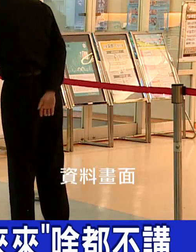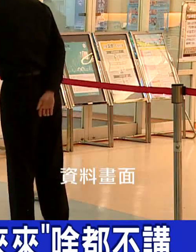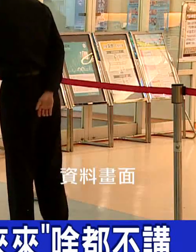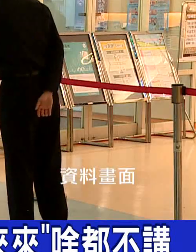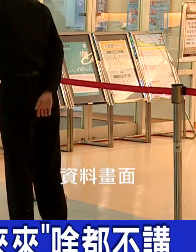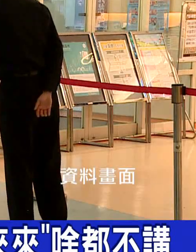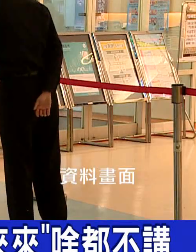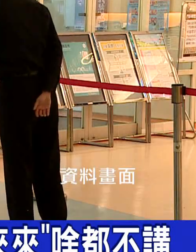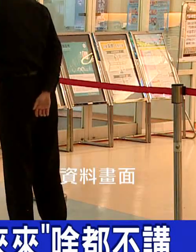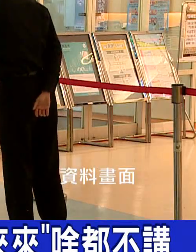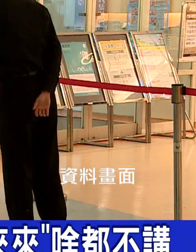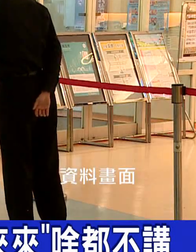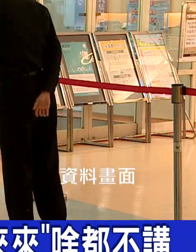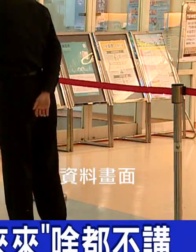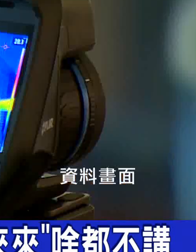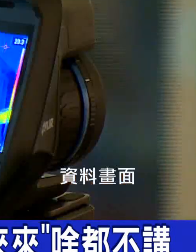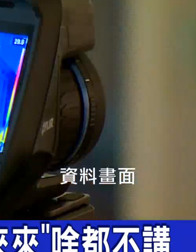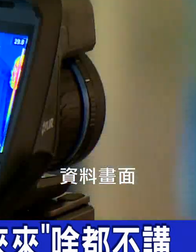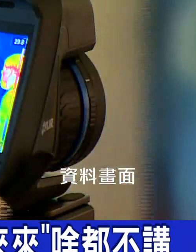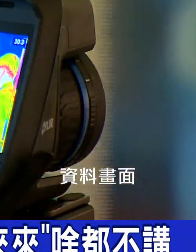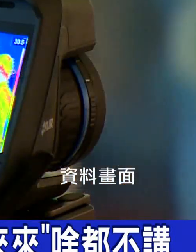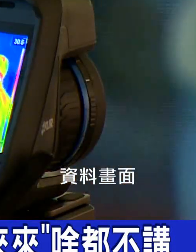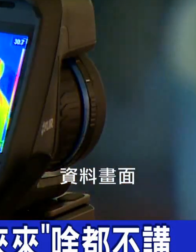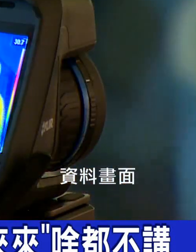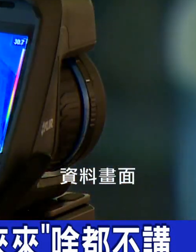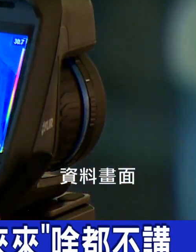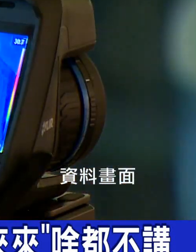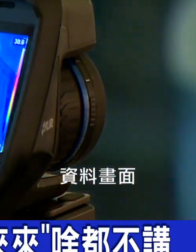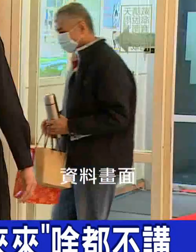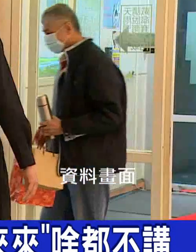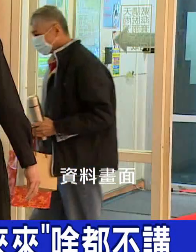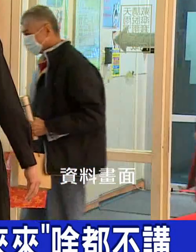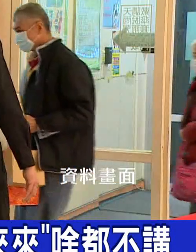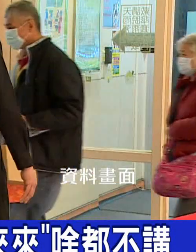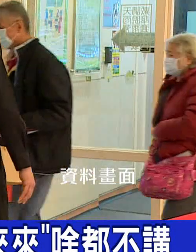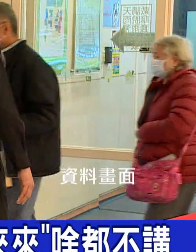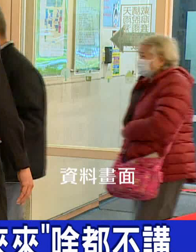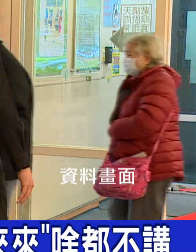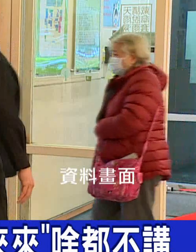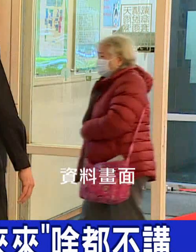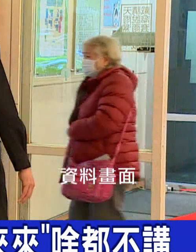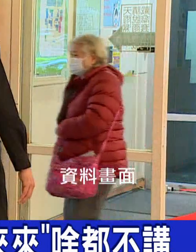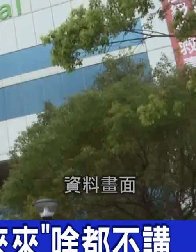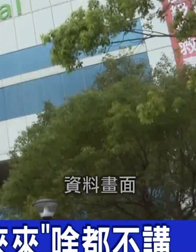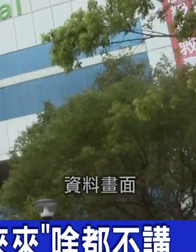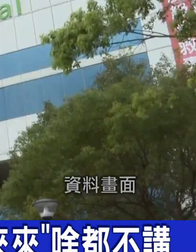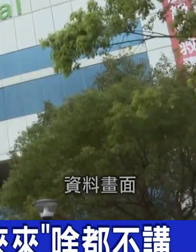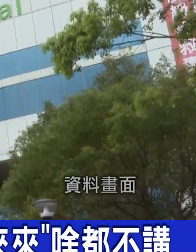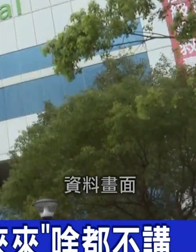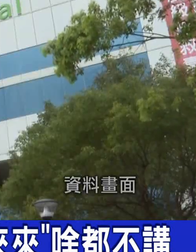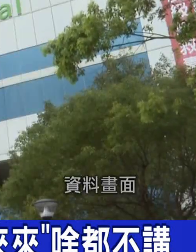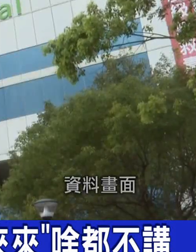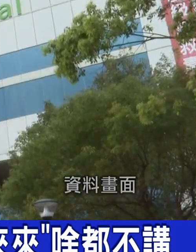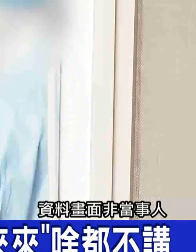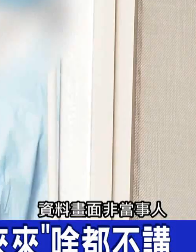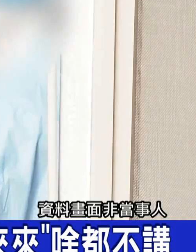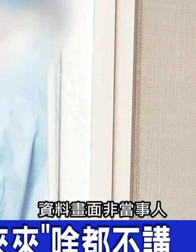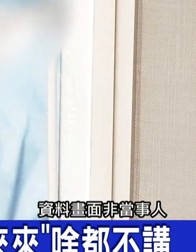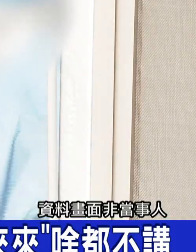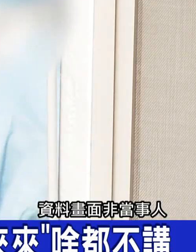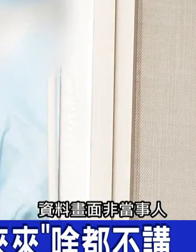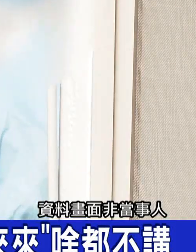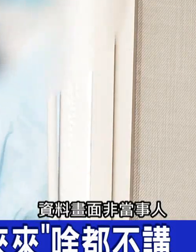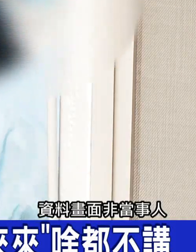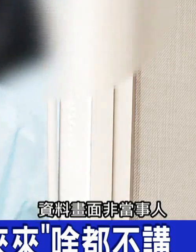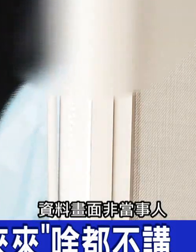括案34是首起院内感染，首起安养机构护理师案156确诊时，还有这波桃园医院院内感染爆